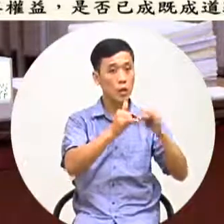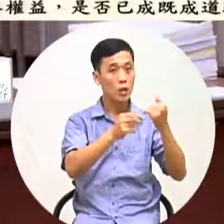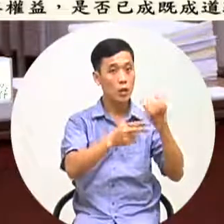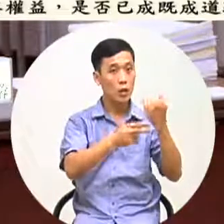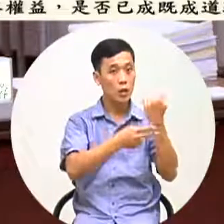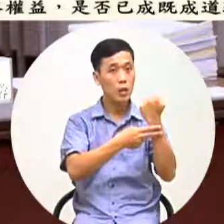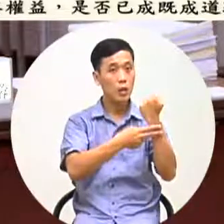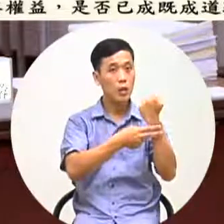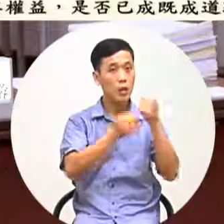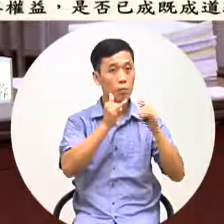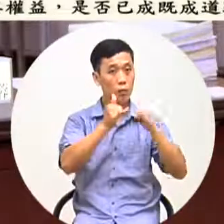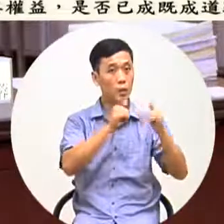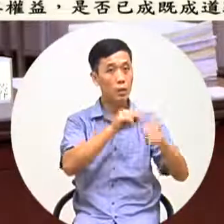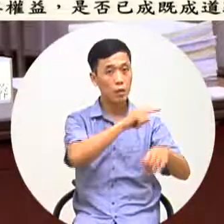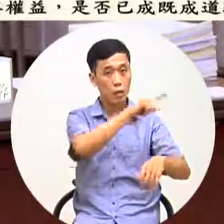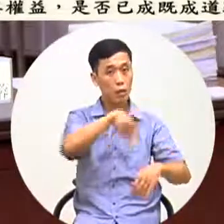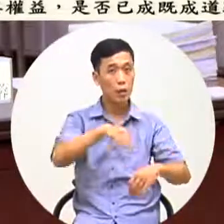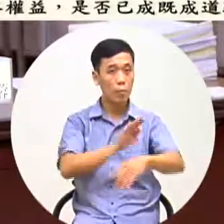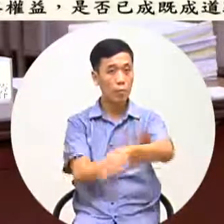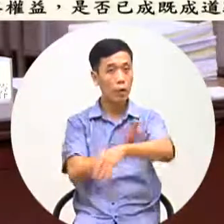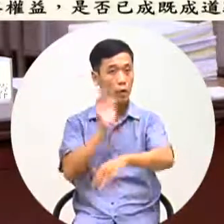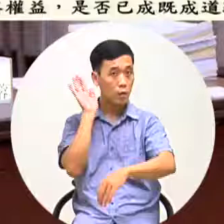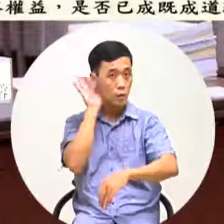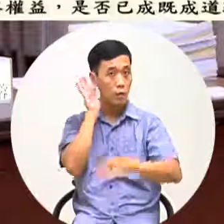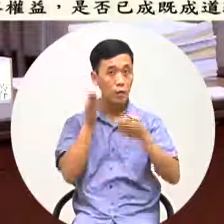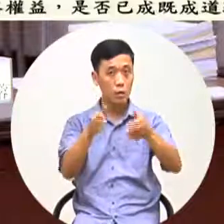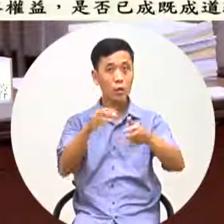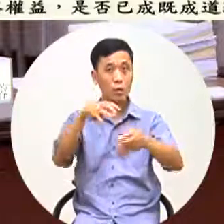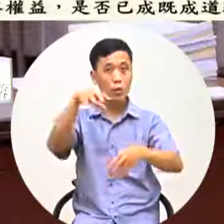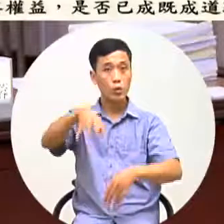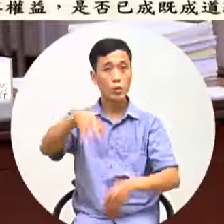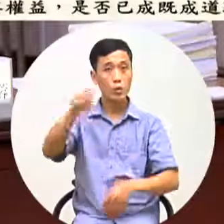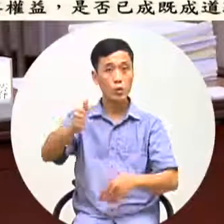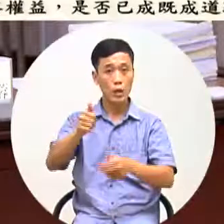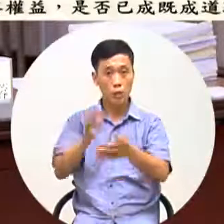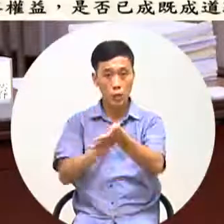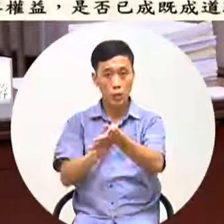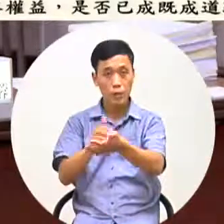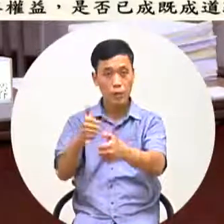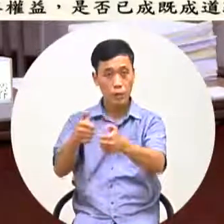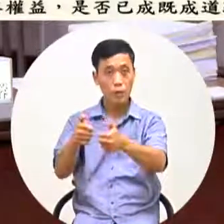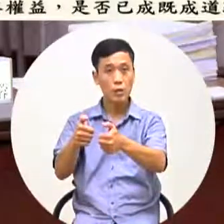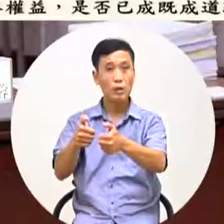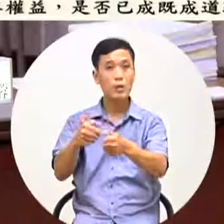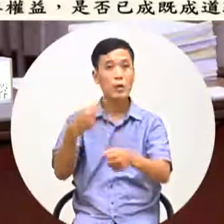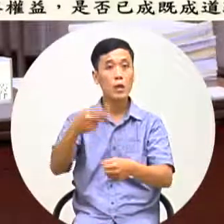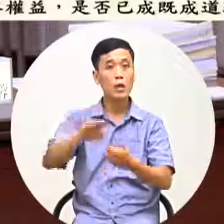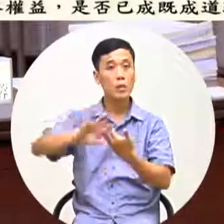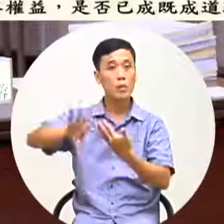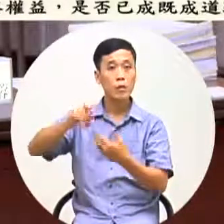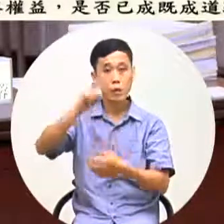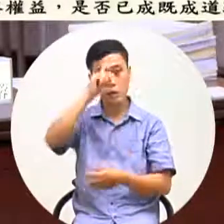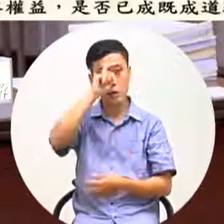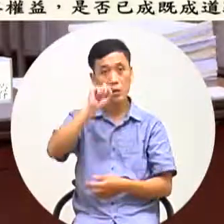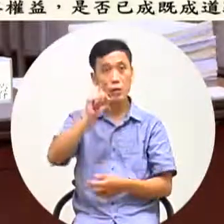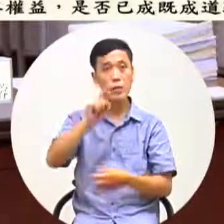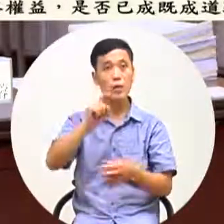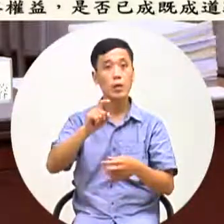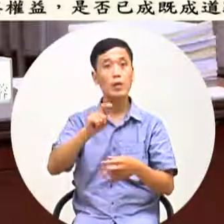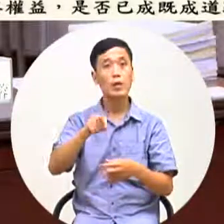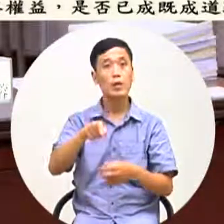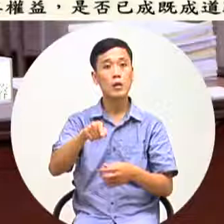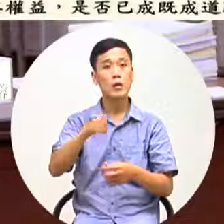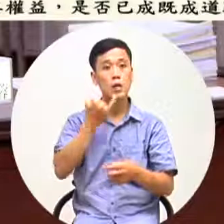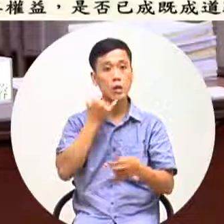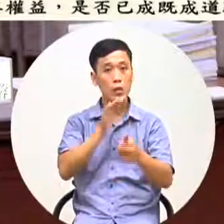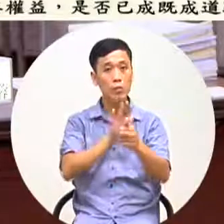的。即、这个处长咧吼，啊，说其他东西啊，哦，啊，当然另外一边的，就是希望的，对不对？苏俊杰这边家庭会当协助，对不对？我嘛讲苏